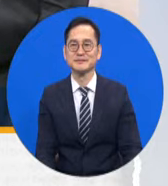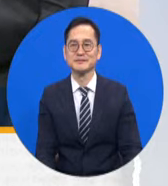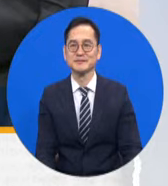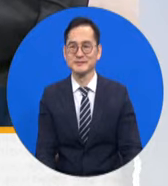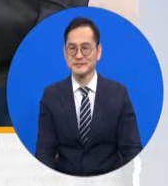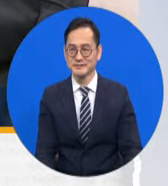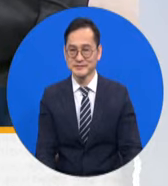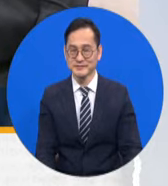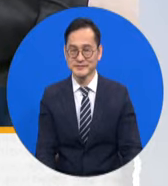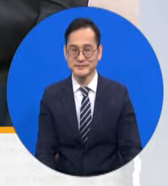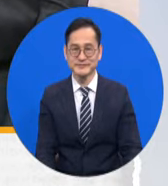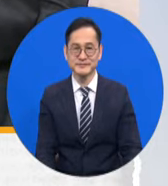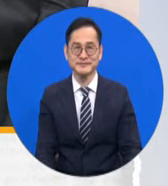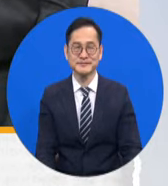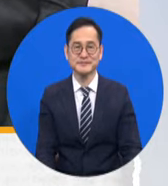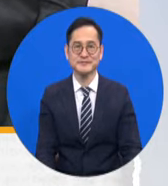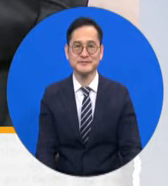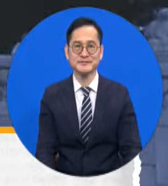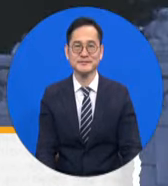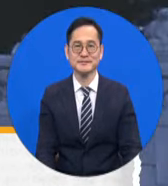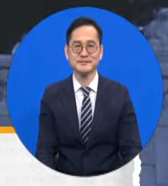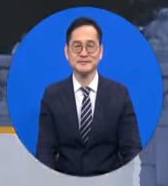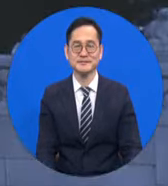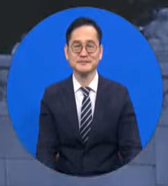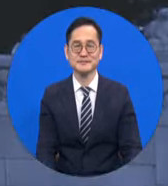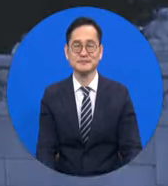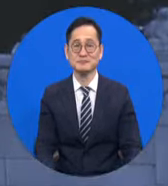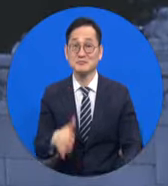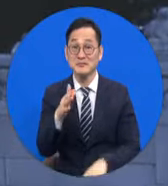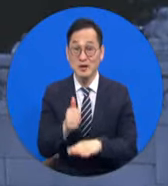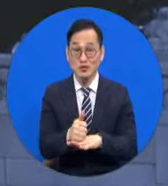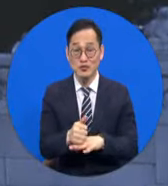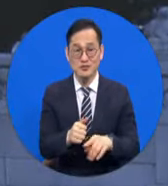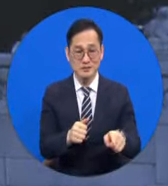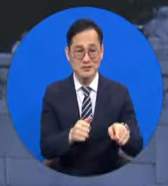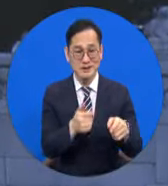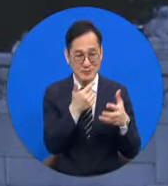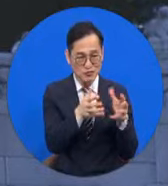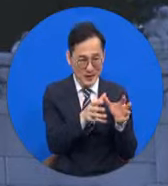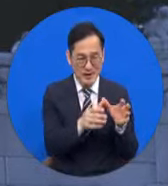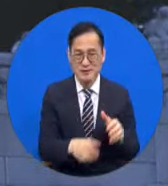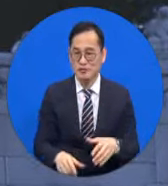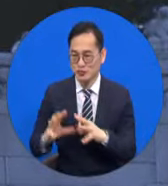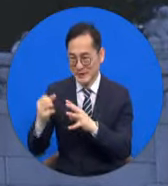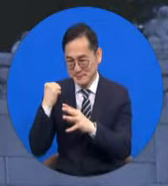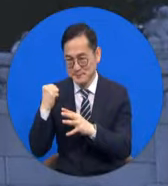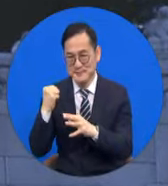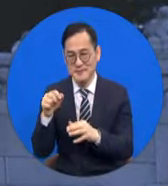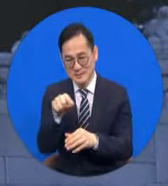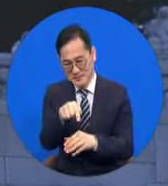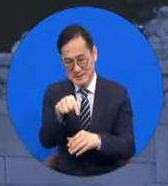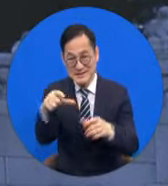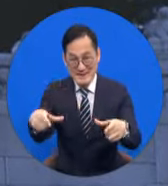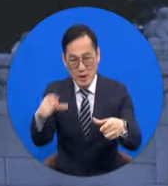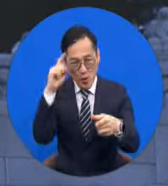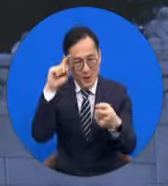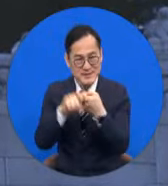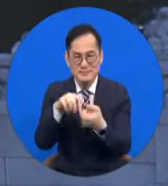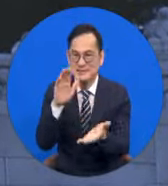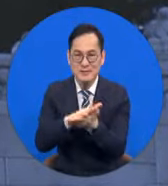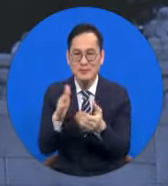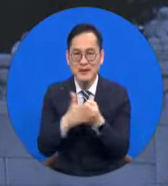그렇게 보여집니다. 그렇군요. 그 말씀인 즉슨 양당의 지지자들이 높은 관심 속에 투표장으로 나오고